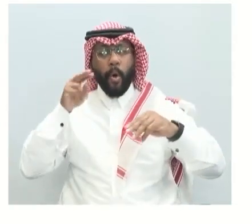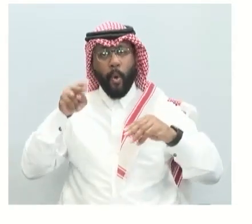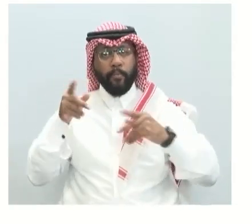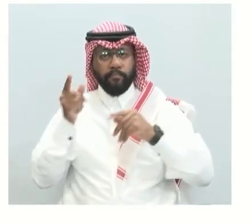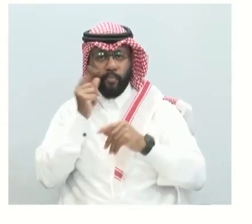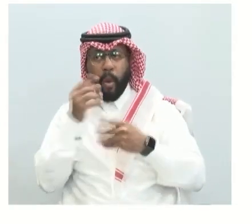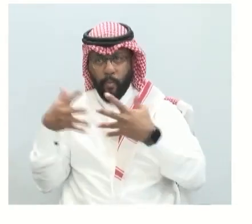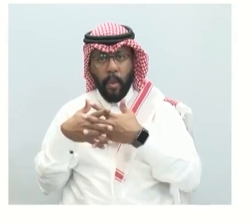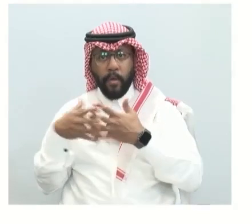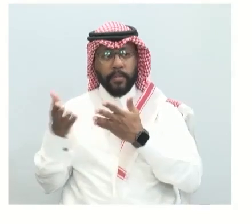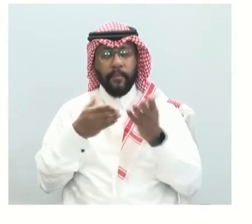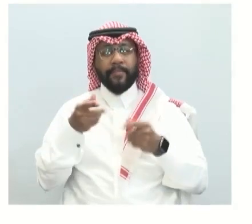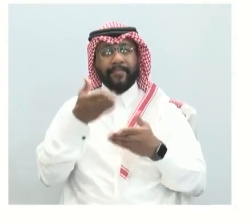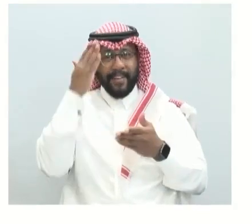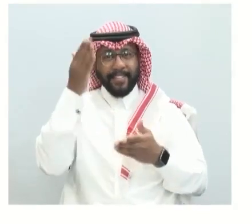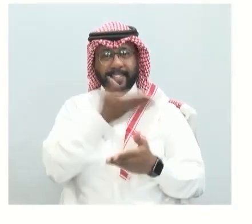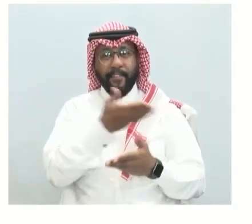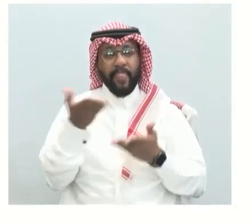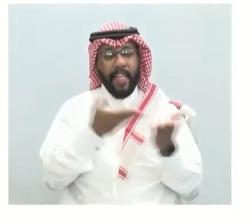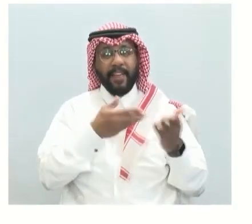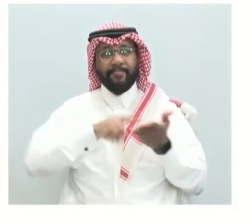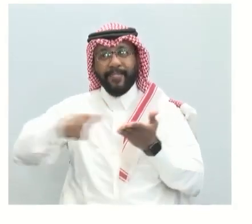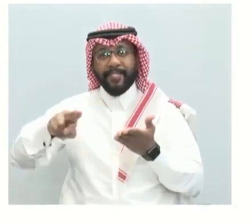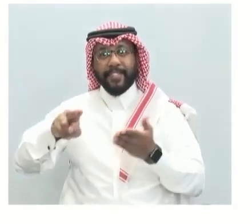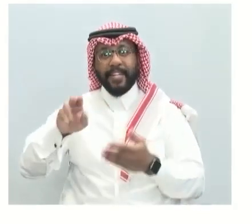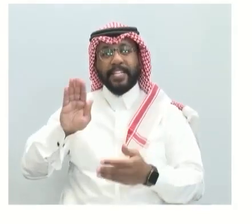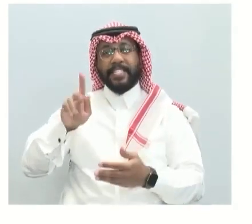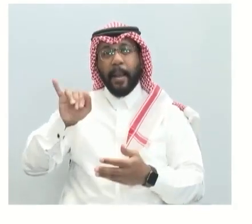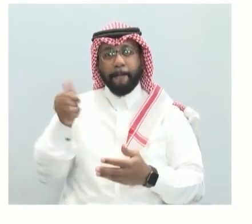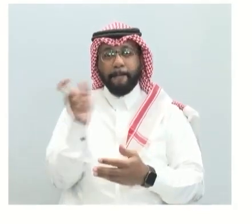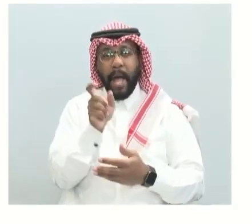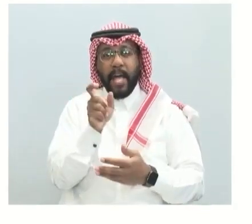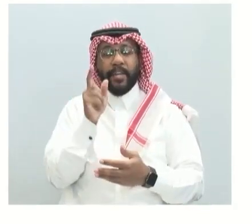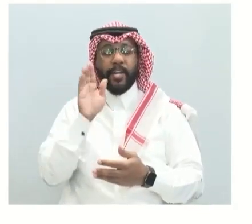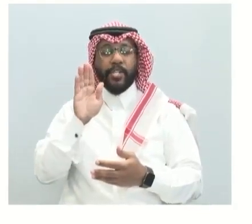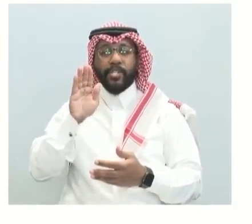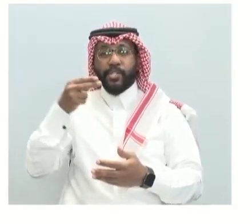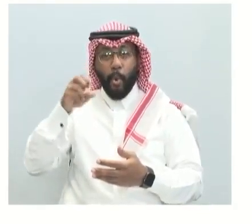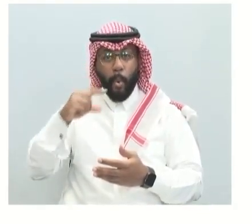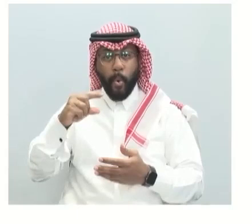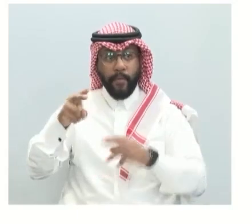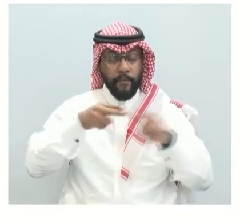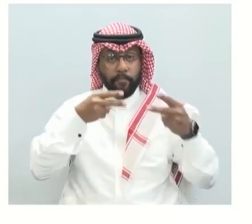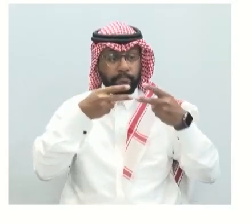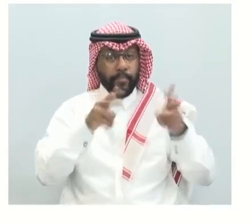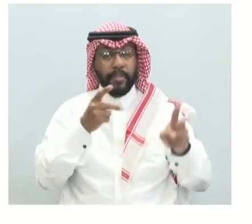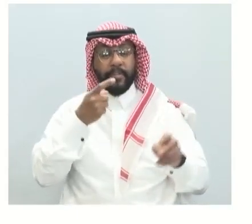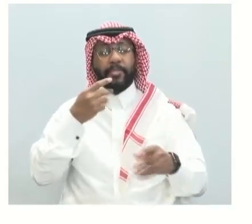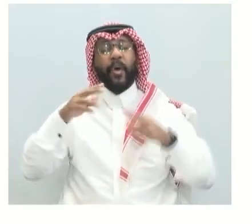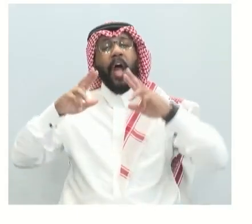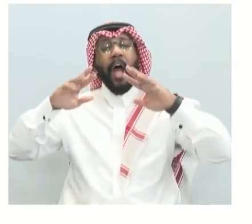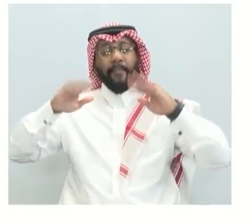هناك مثلا مرحبا سلمان سعود كيف حالك هذه دعوه للتواصل فيتم قبول تلك الدعوه